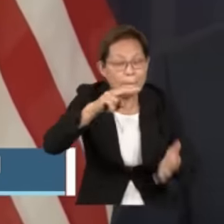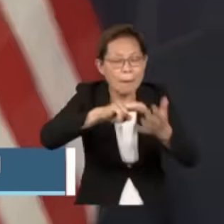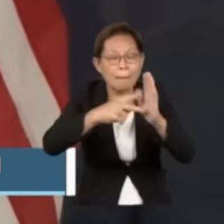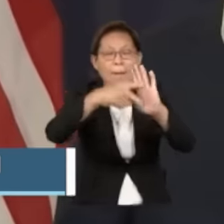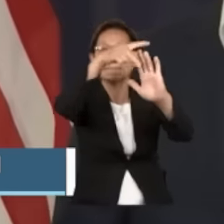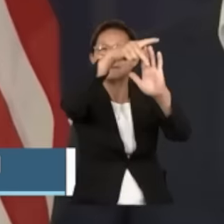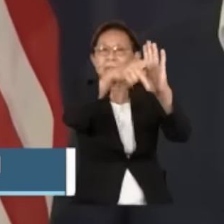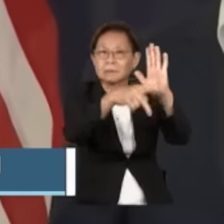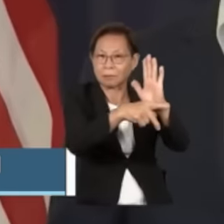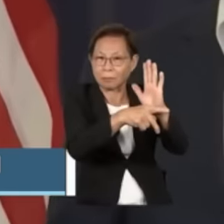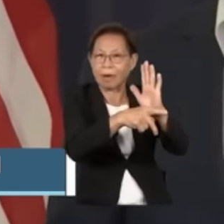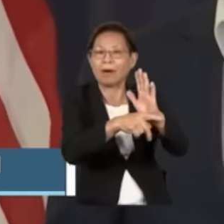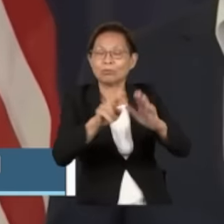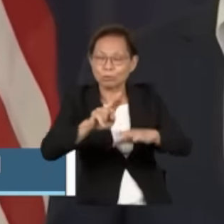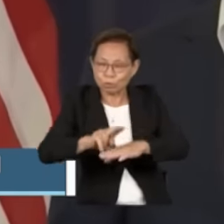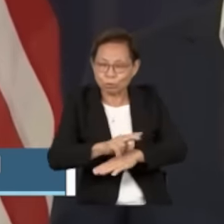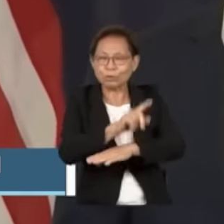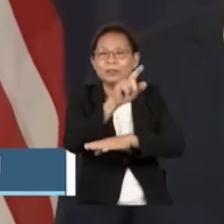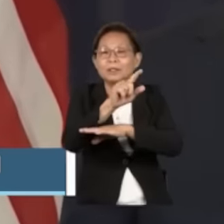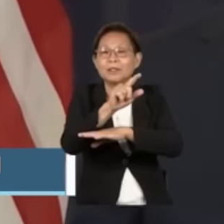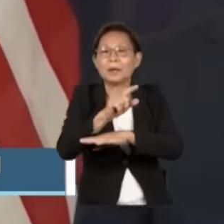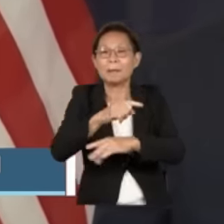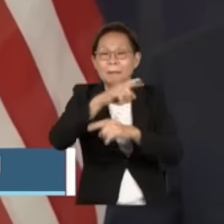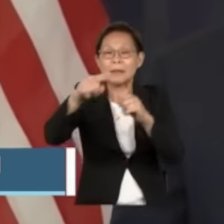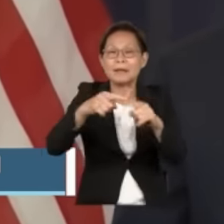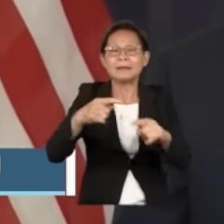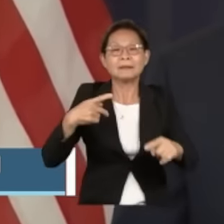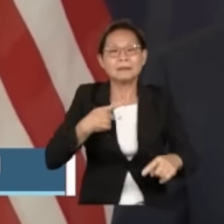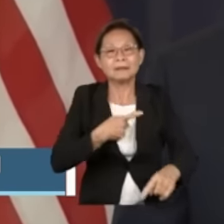prinsip inilah akan dipakai bila kita sebut